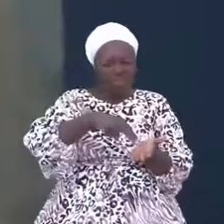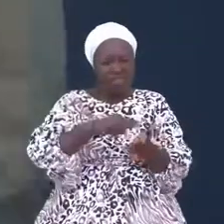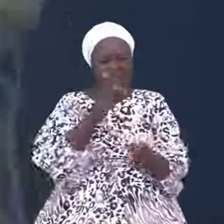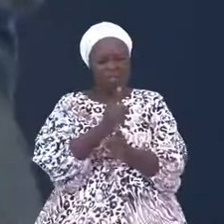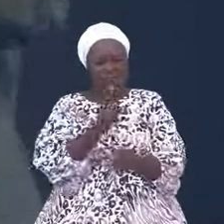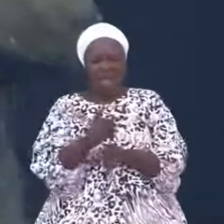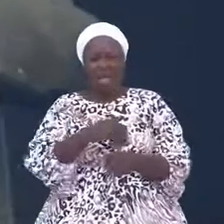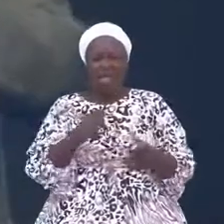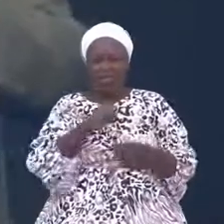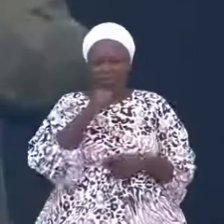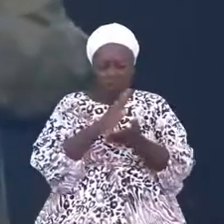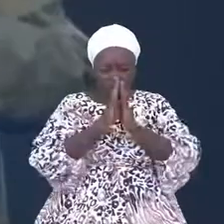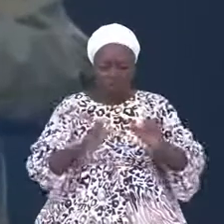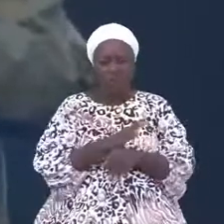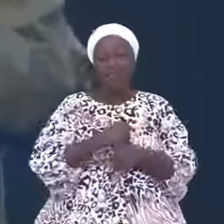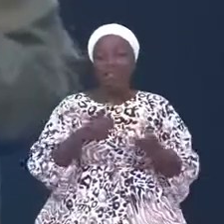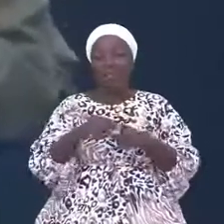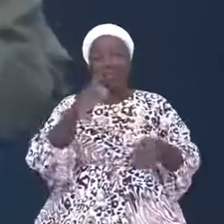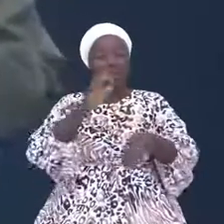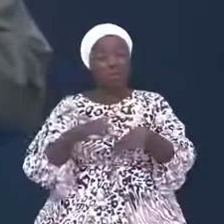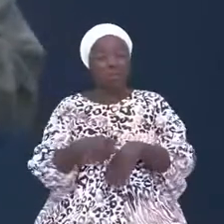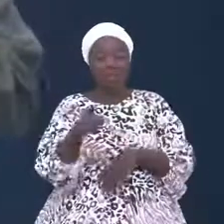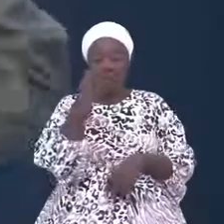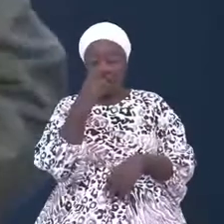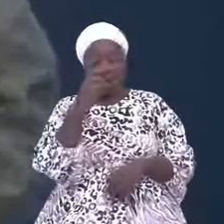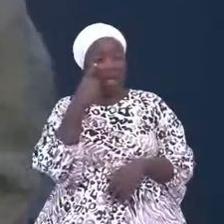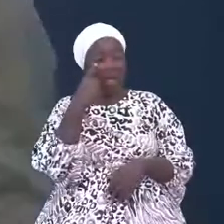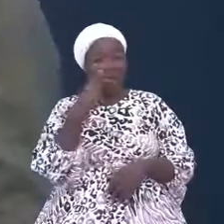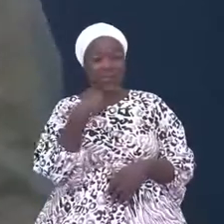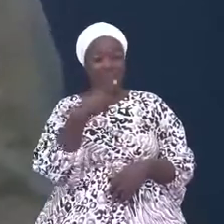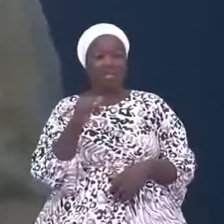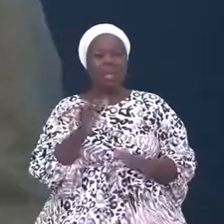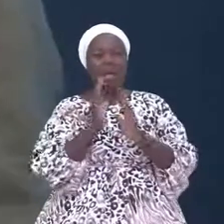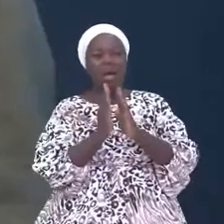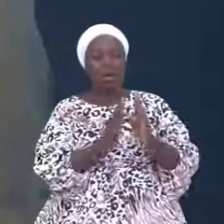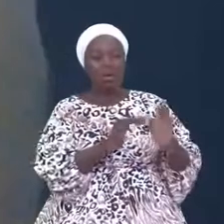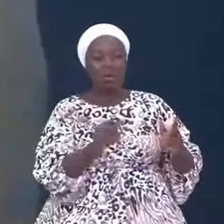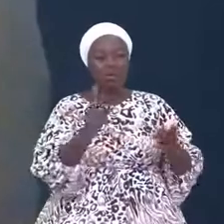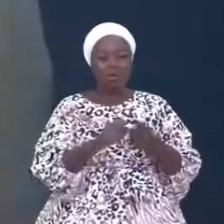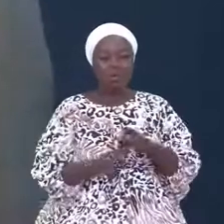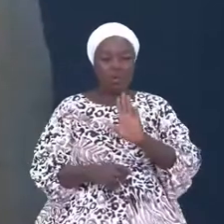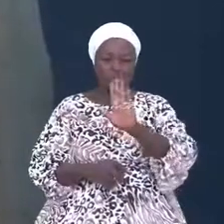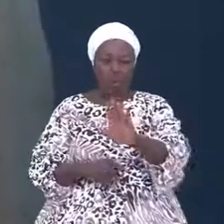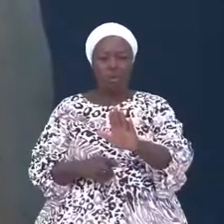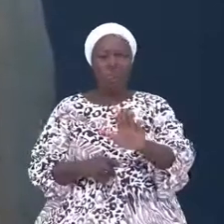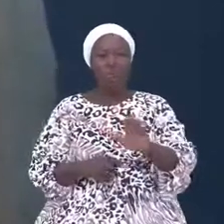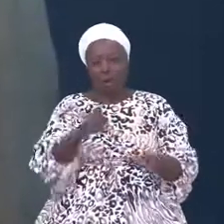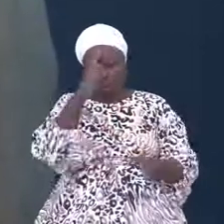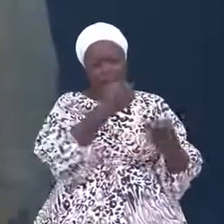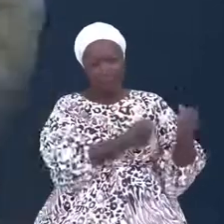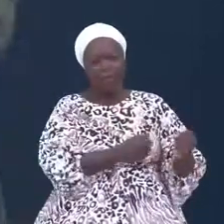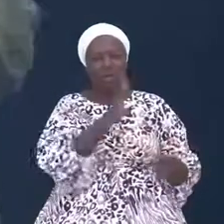amène, qui fait que ta vie n'est pas stable, paisible. Il leur toucha les yeux